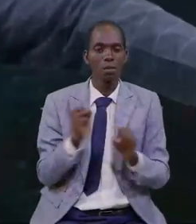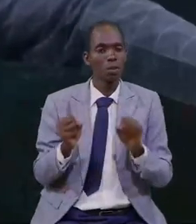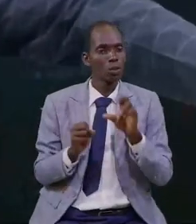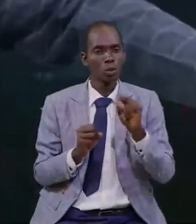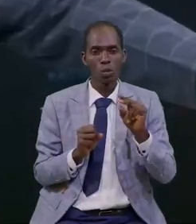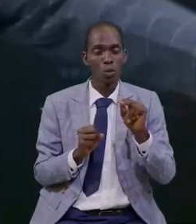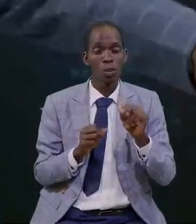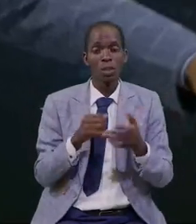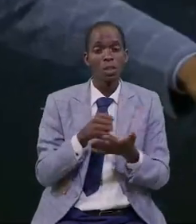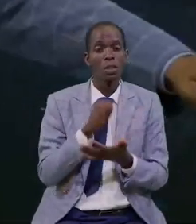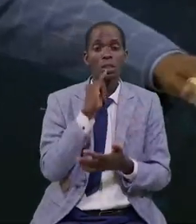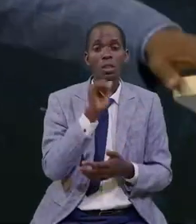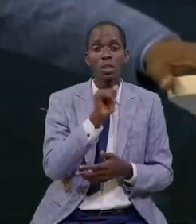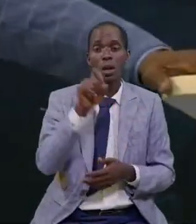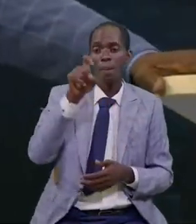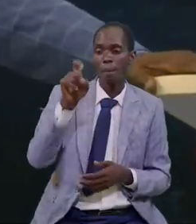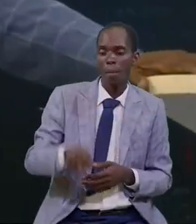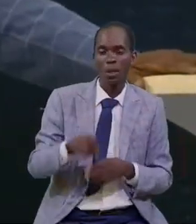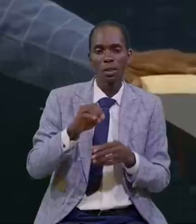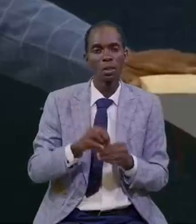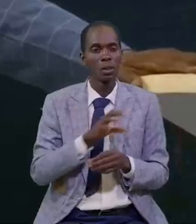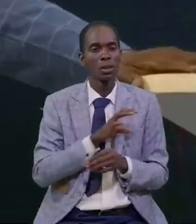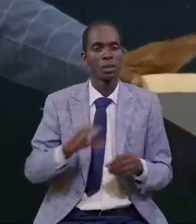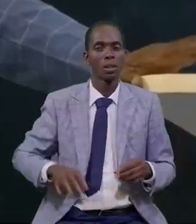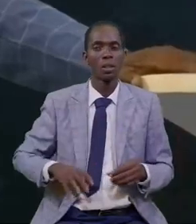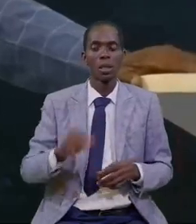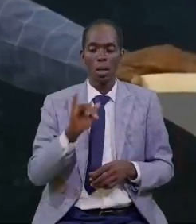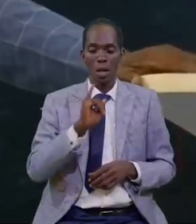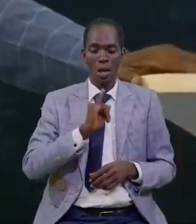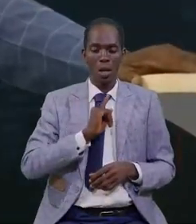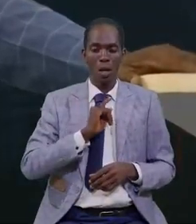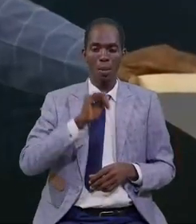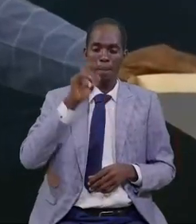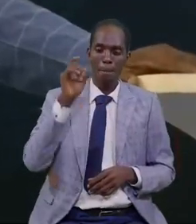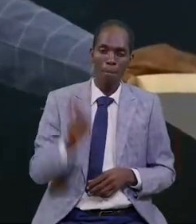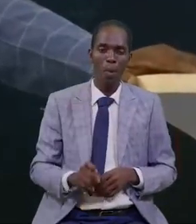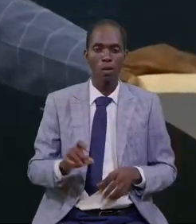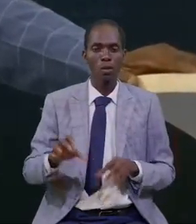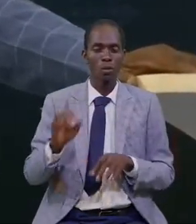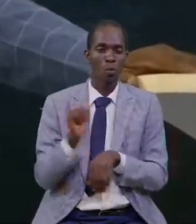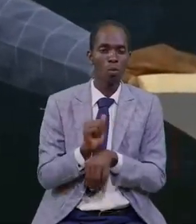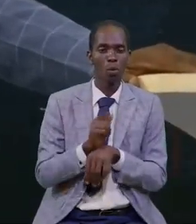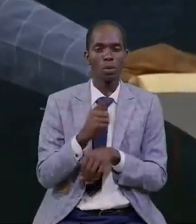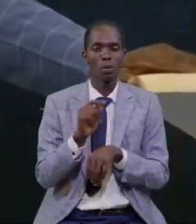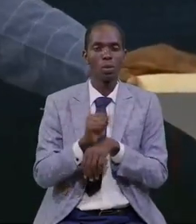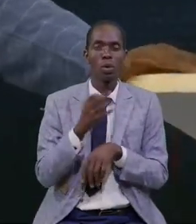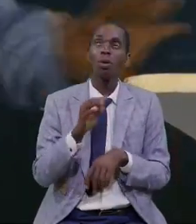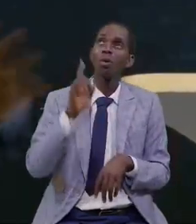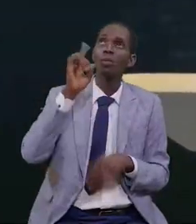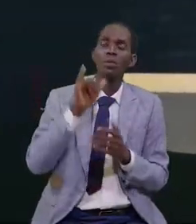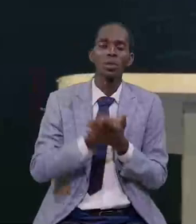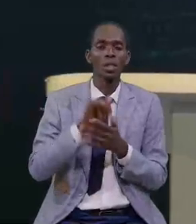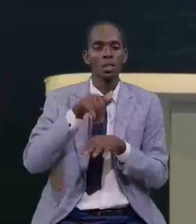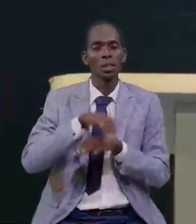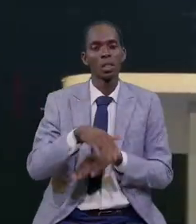Sauveur c'est une nécessité pour Christ il faut que je fasse les œufs de CELI qui m'a envoyé